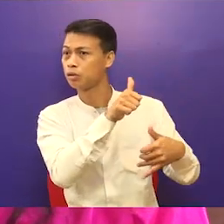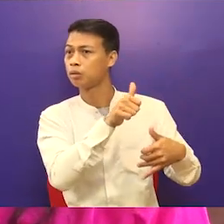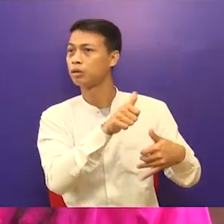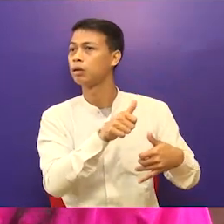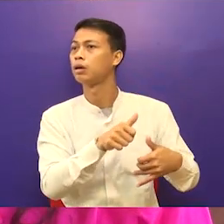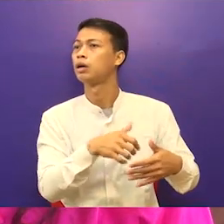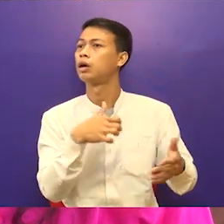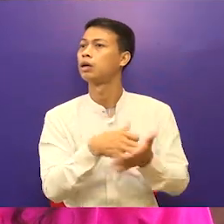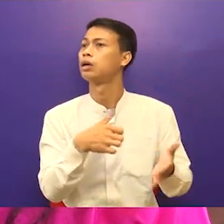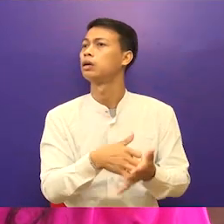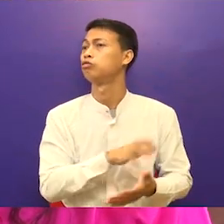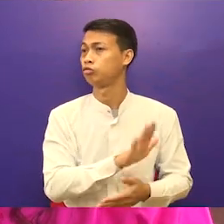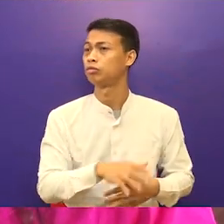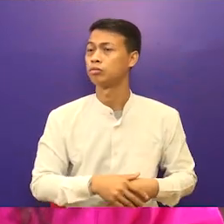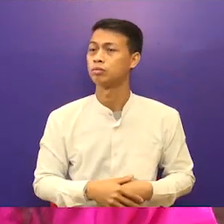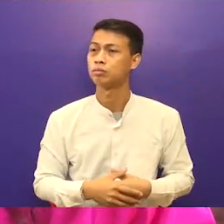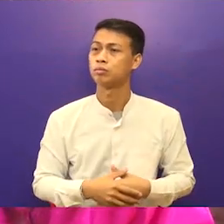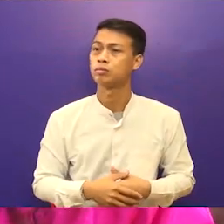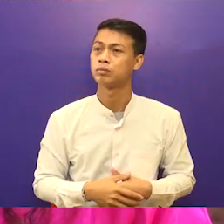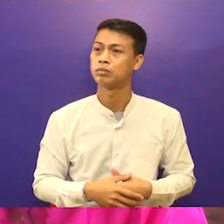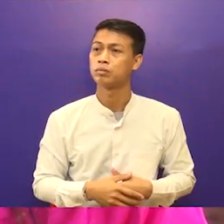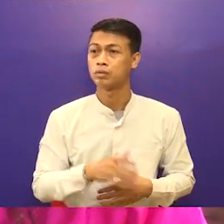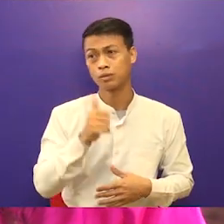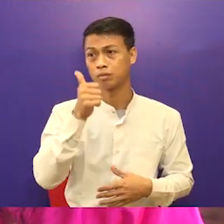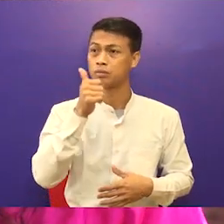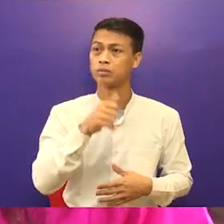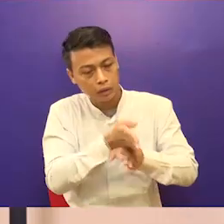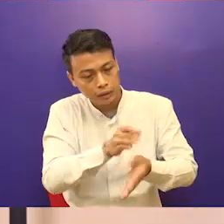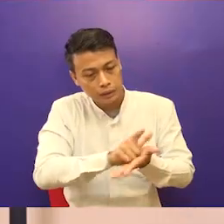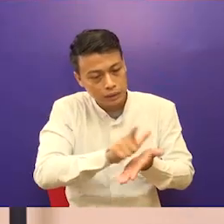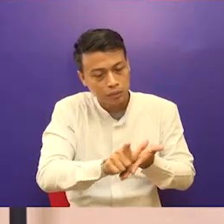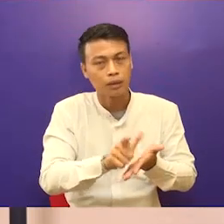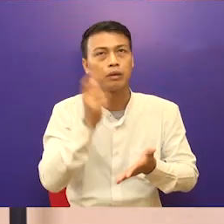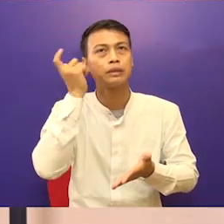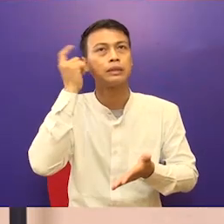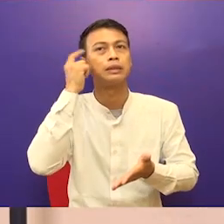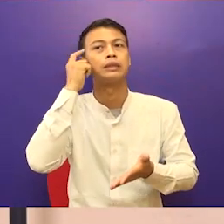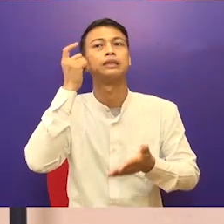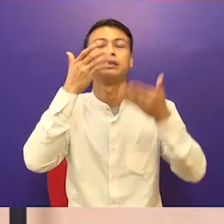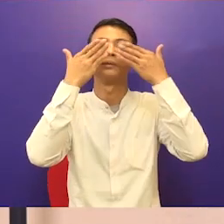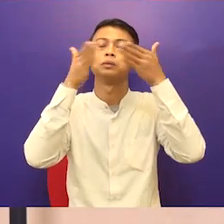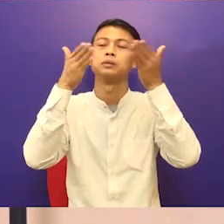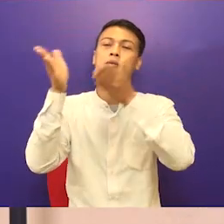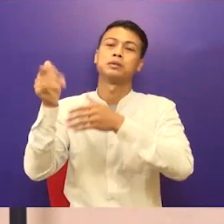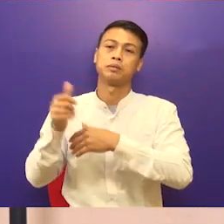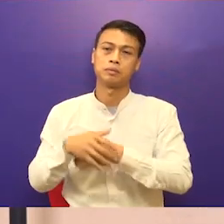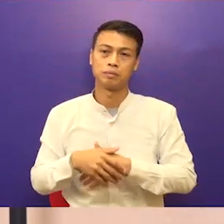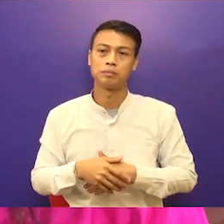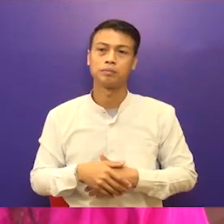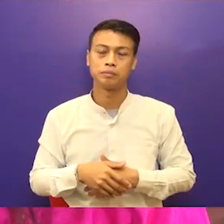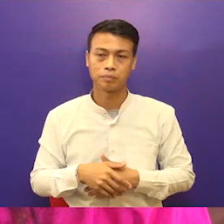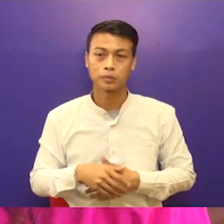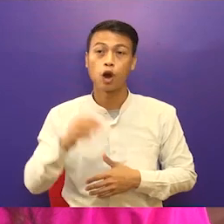ပြောထောင်ပေးနိုင်မလဲဆိုတဲ့ဟာလေးကိုဒီခံစားပြီးတော့ကျမရေးထားတယ်။မတန်ဆွမ်းသူတွေတက်ကိုကျမတို့ကစူးစမ်းကြမယ်ဆိုတဲ့ဟာပေါ့